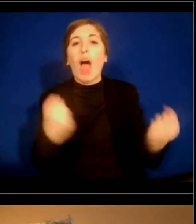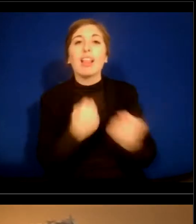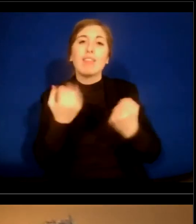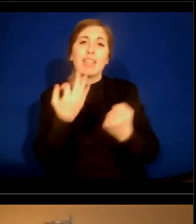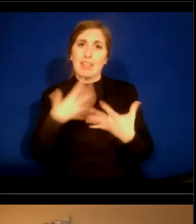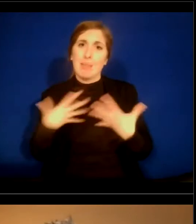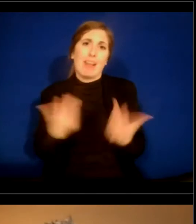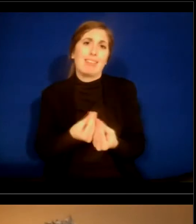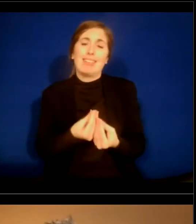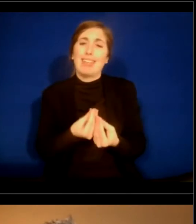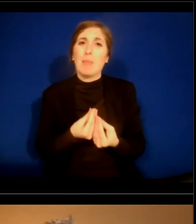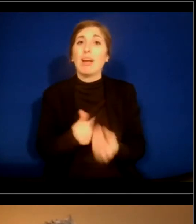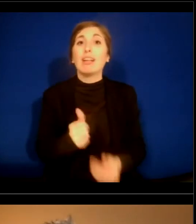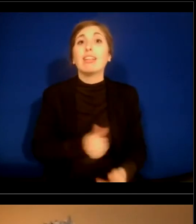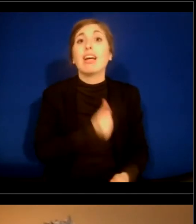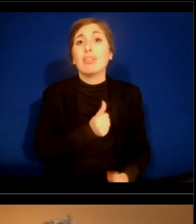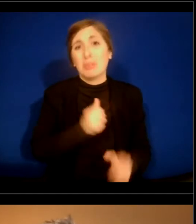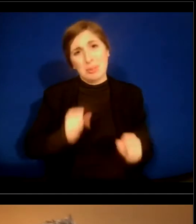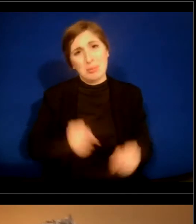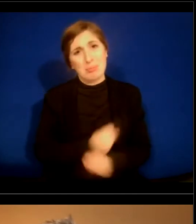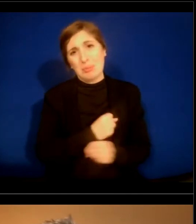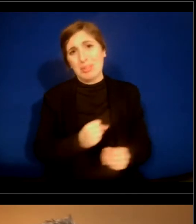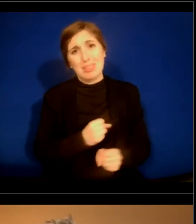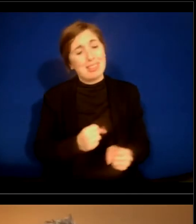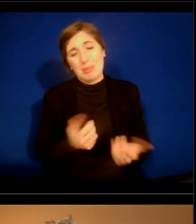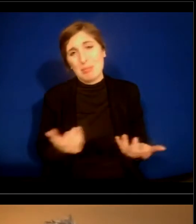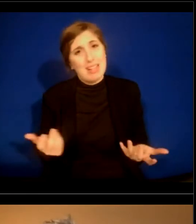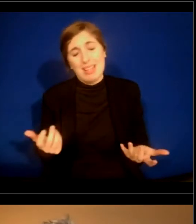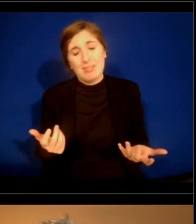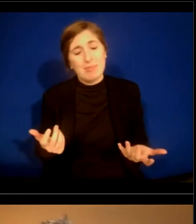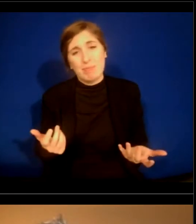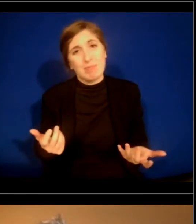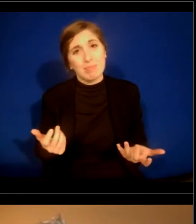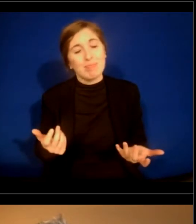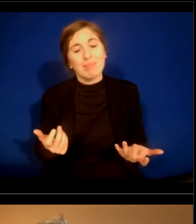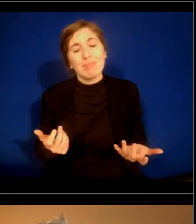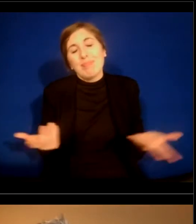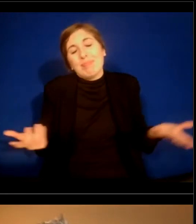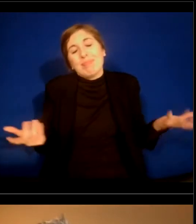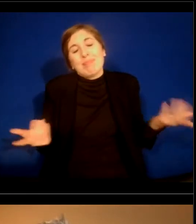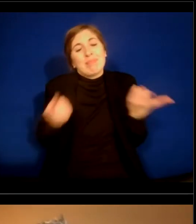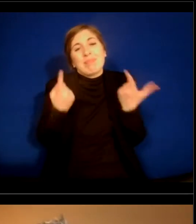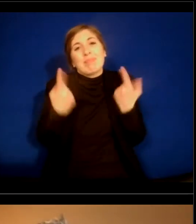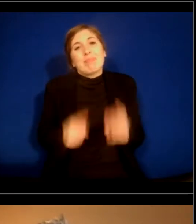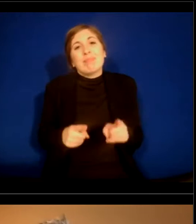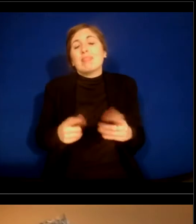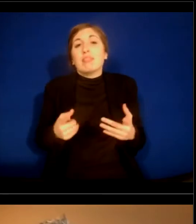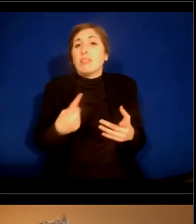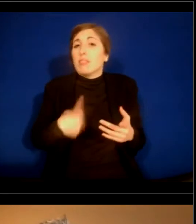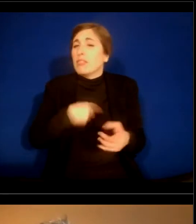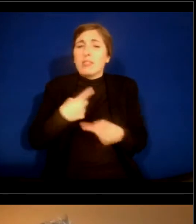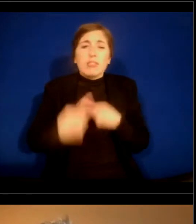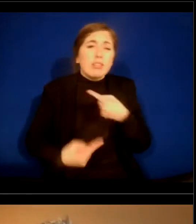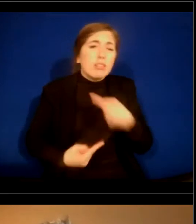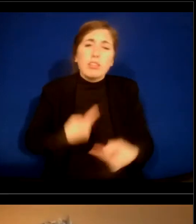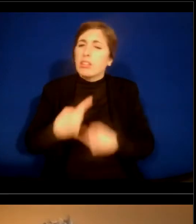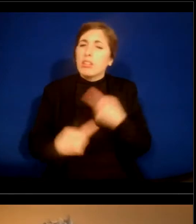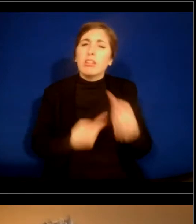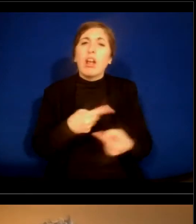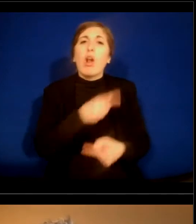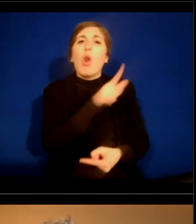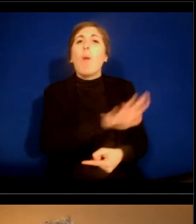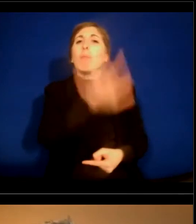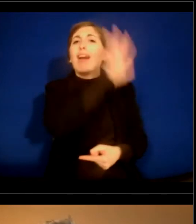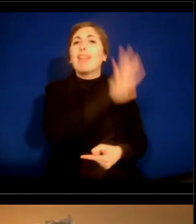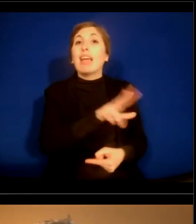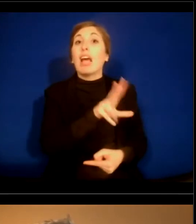possibile fare nulla da soli. E questa operazione continua perché già la Lombardia è satura con